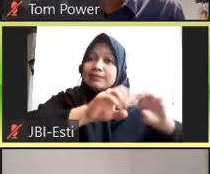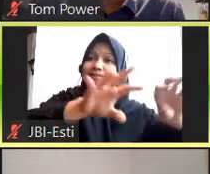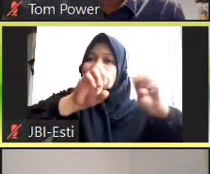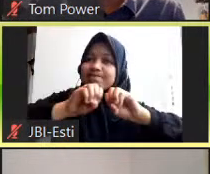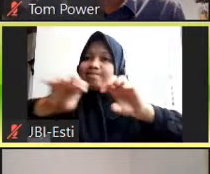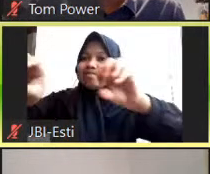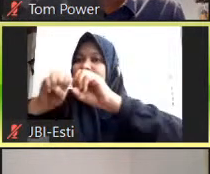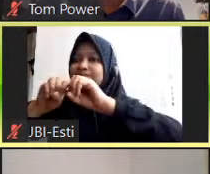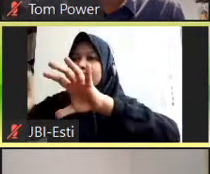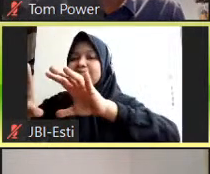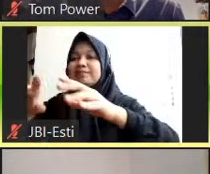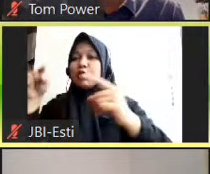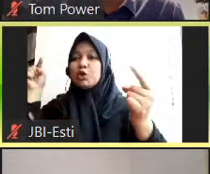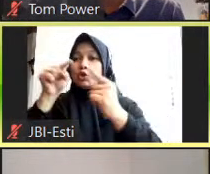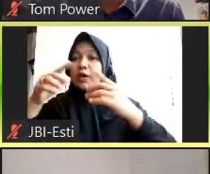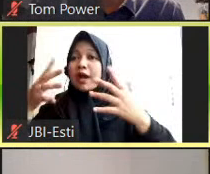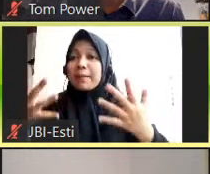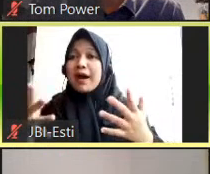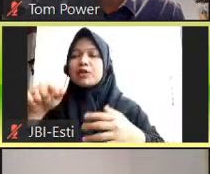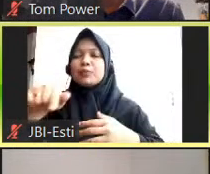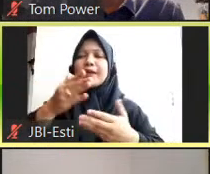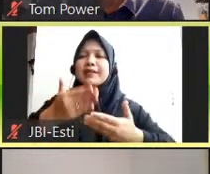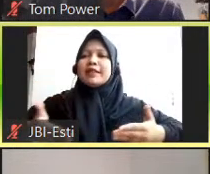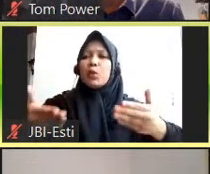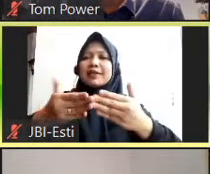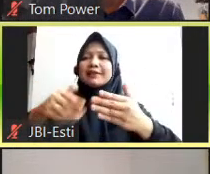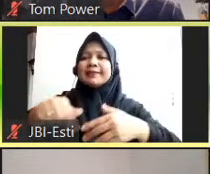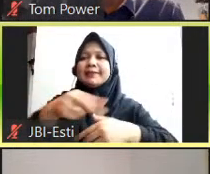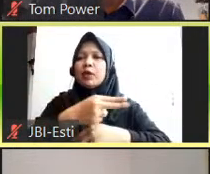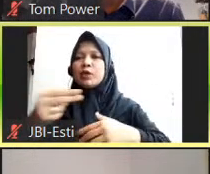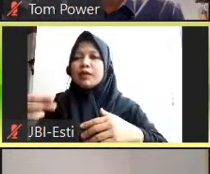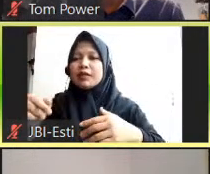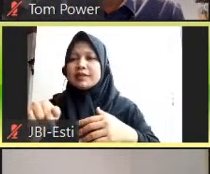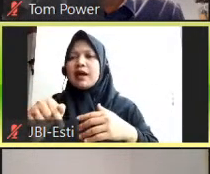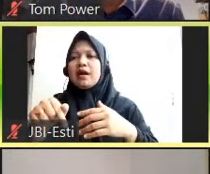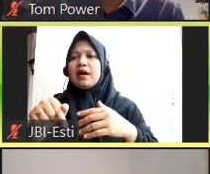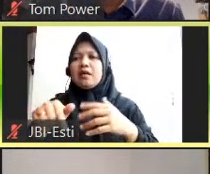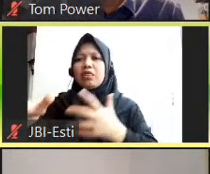media sosial tadi. Lalu bentuk